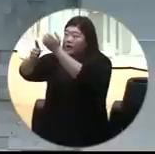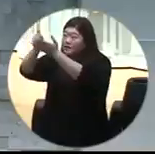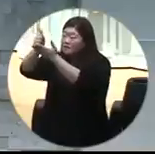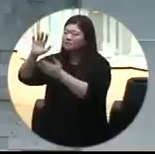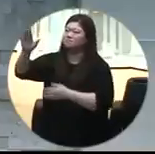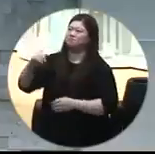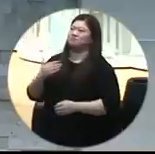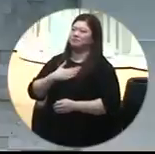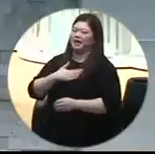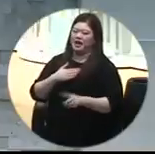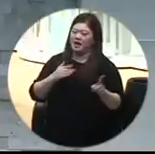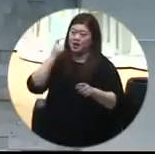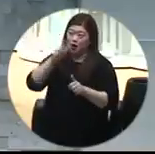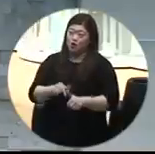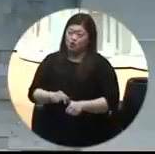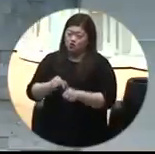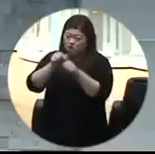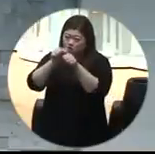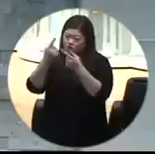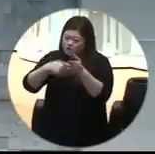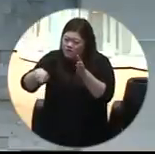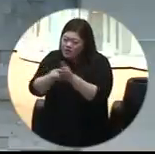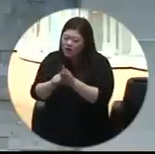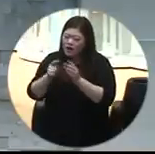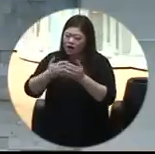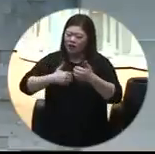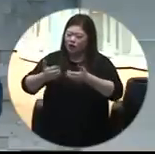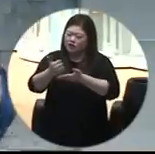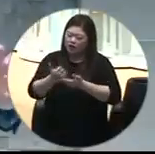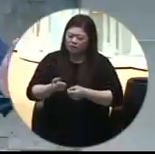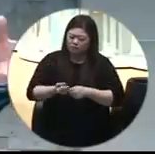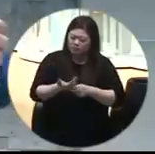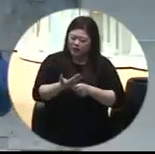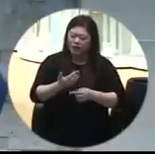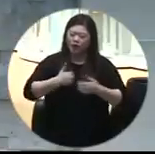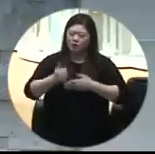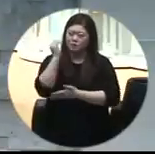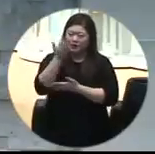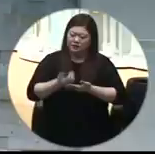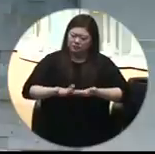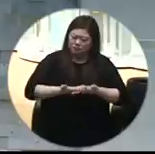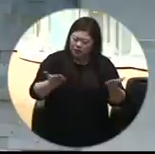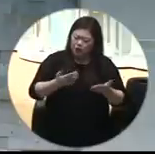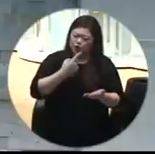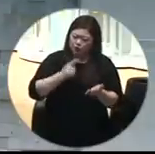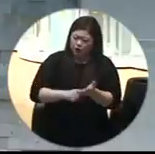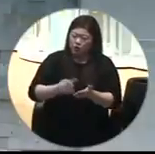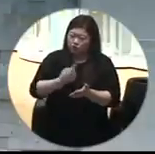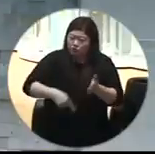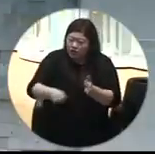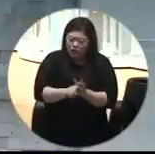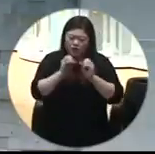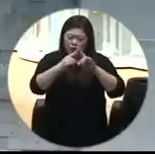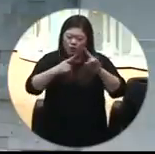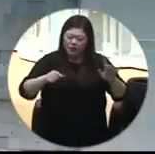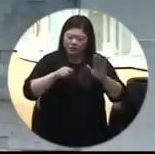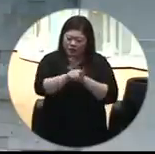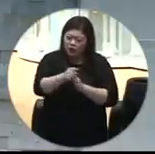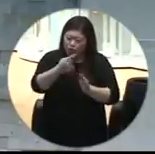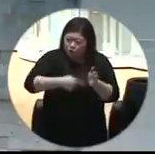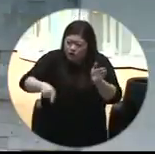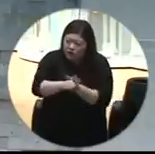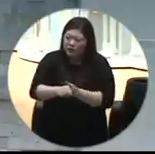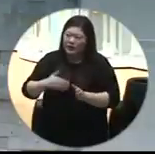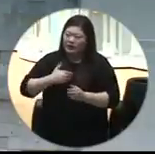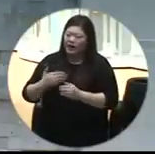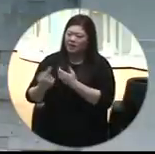생명 살릴 수 있는 복음 증거할 수 있는 영접시킬 수 있는 정말 지역에 정말 내가 캠프할 수 있는 그러한